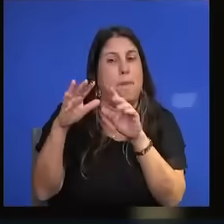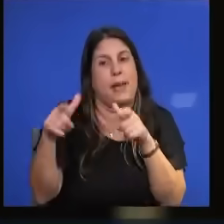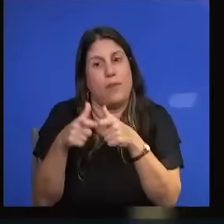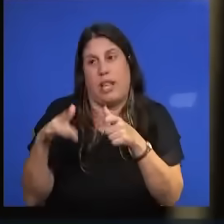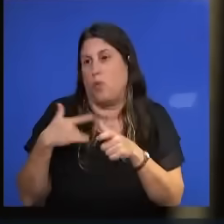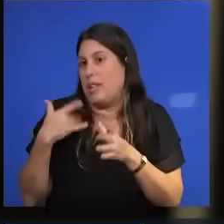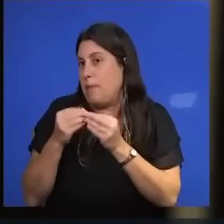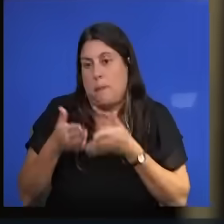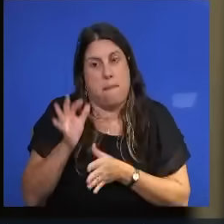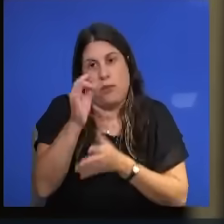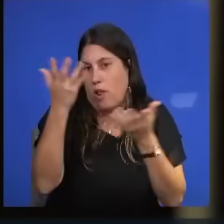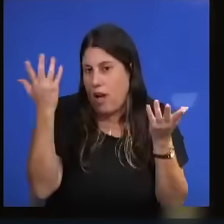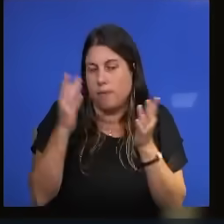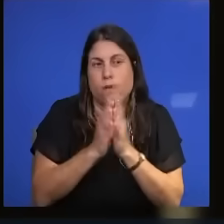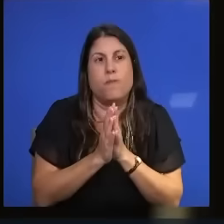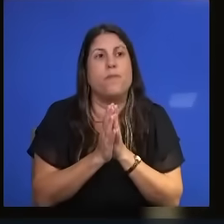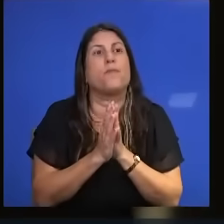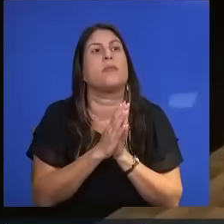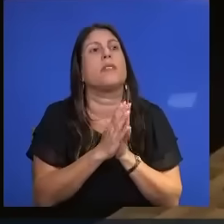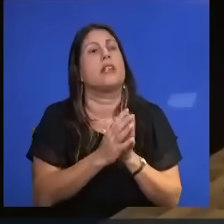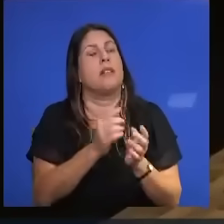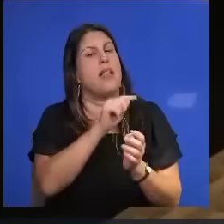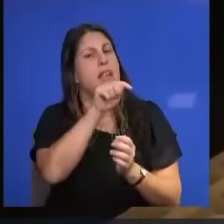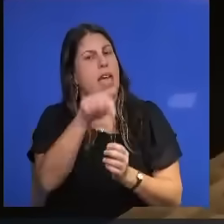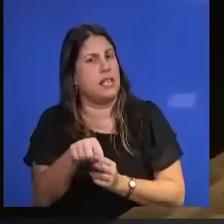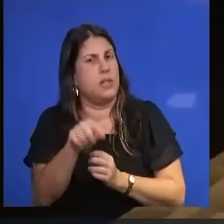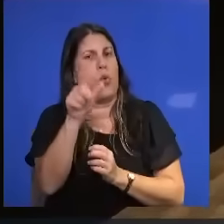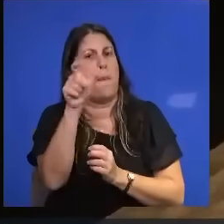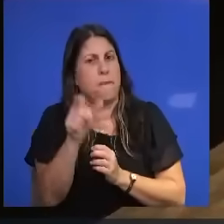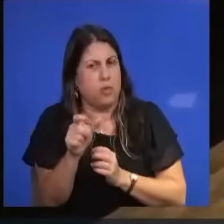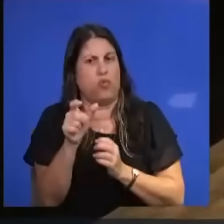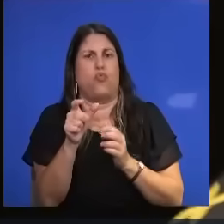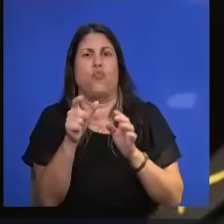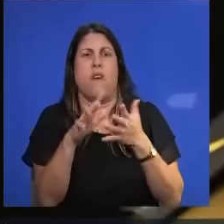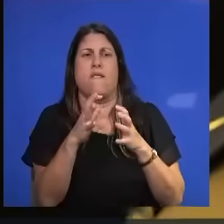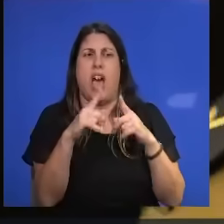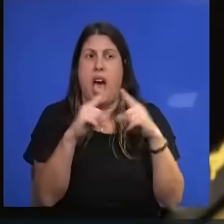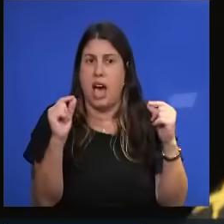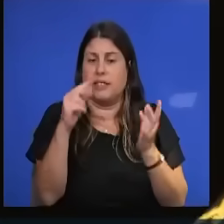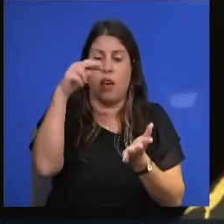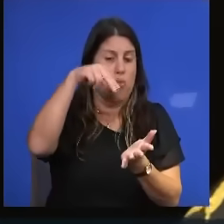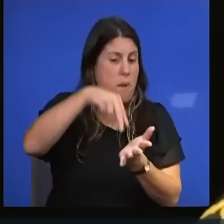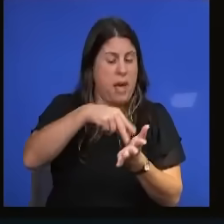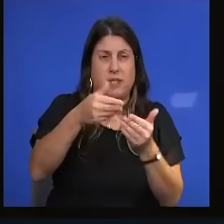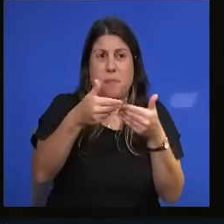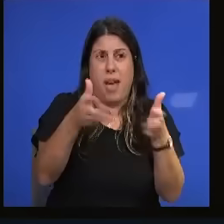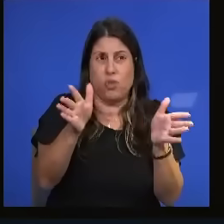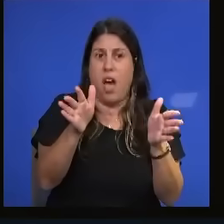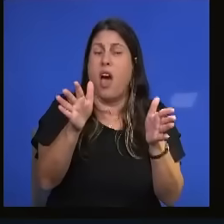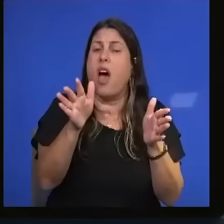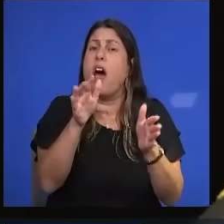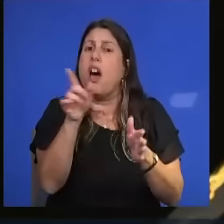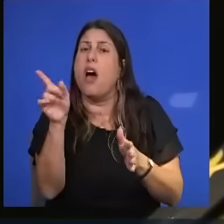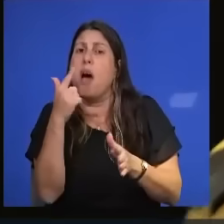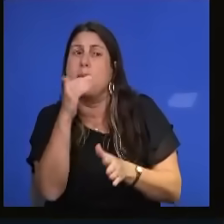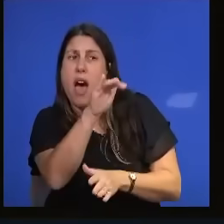כזה. הגיעו מישהו של כפר עזה. הוא נעמד בשער והוא אמר למישהו מהצבא, אתה נכנס